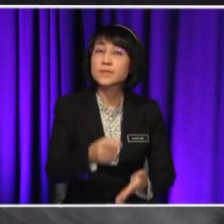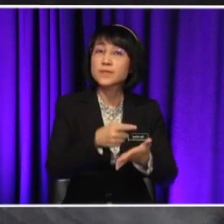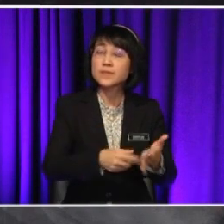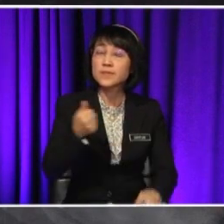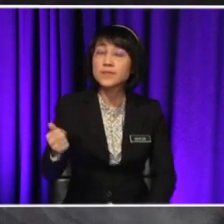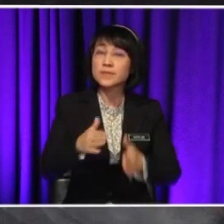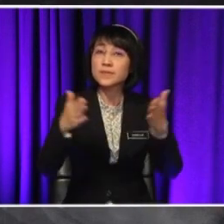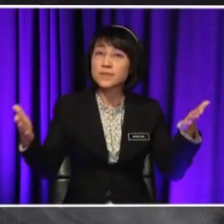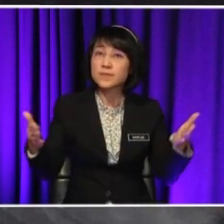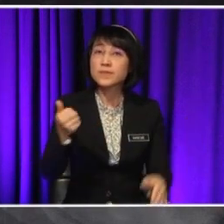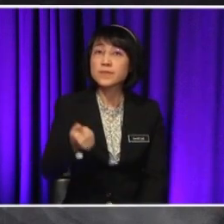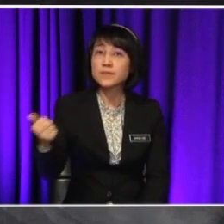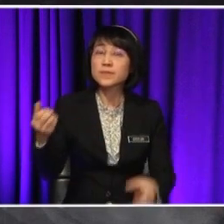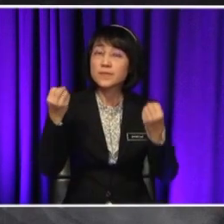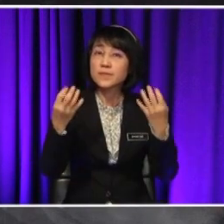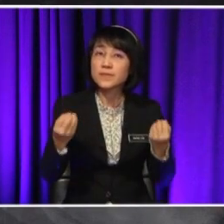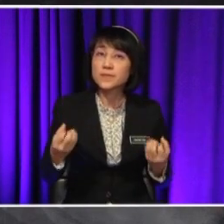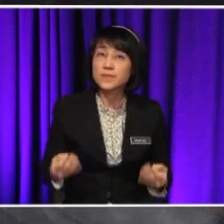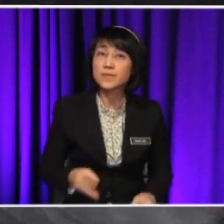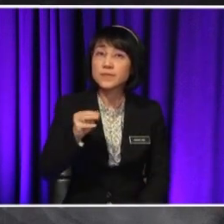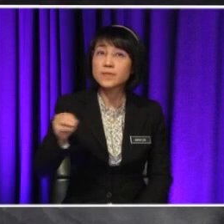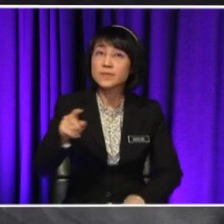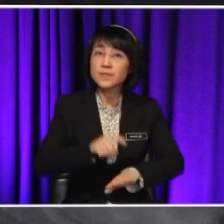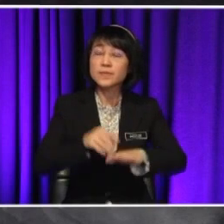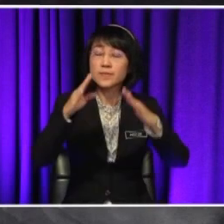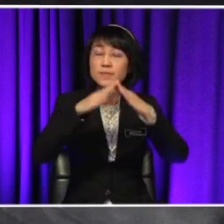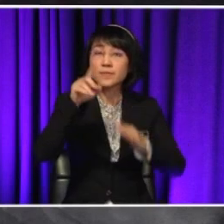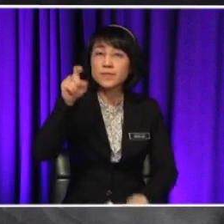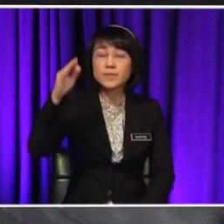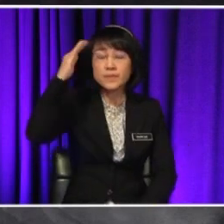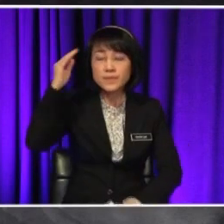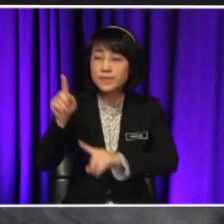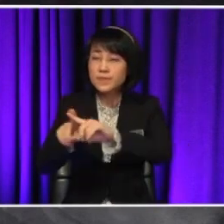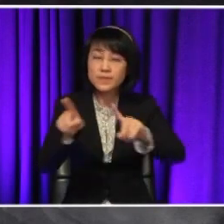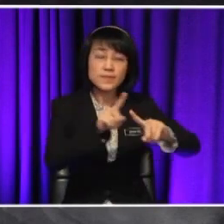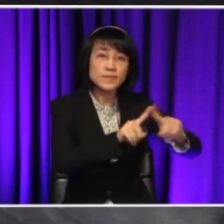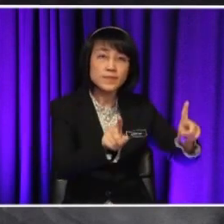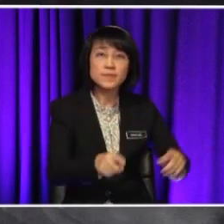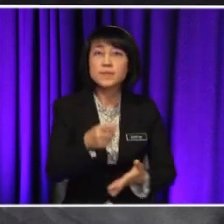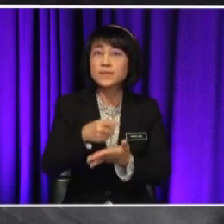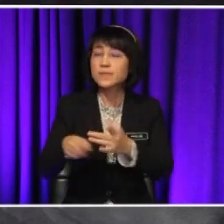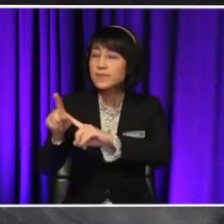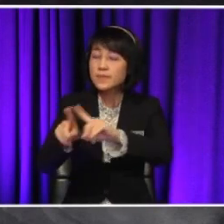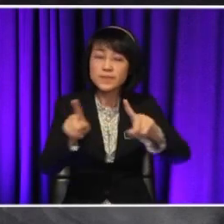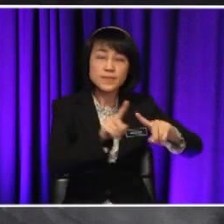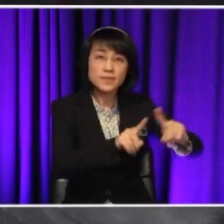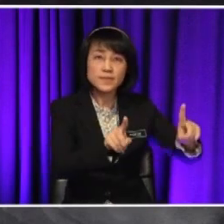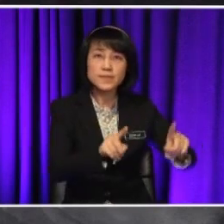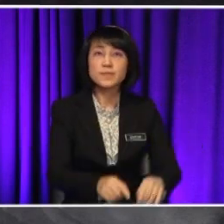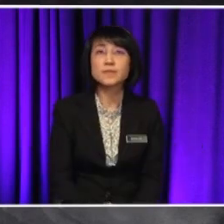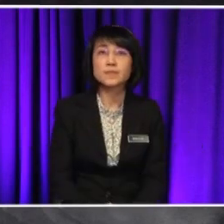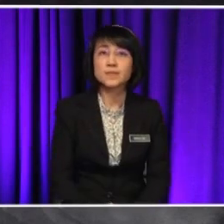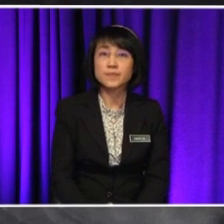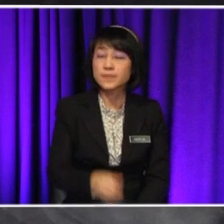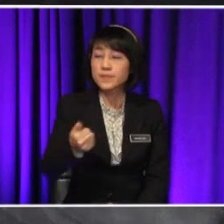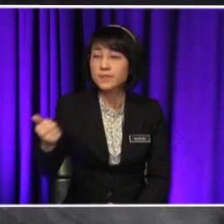diraja? Okey, yang ini murid-murid di rumah mesti tahu nak bezakan. Apa perbezaan antara alat kebesaran dan alat perhiasan? Nampak sama